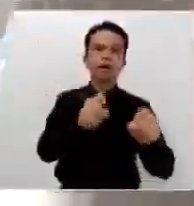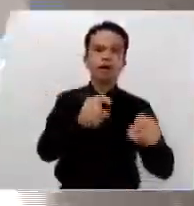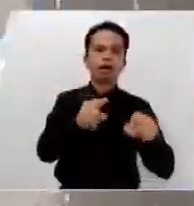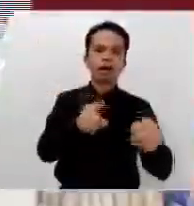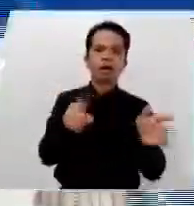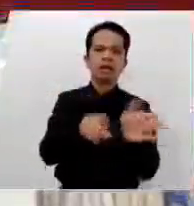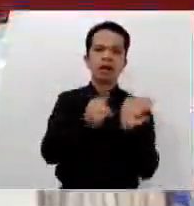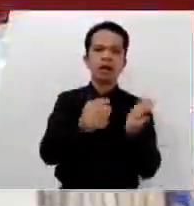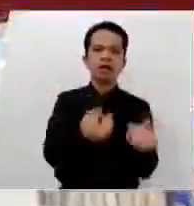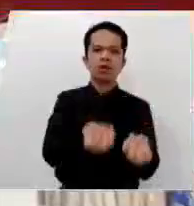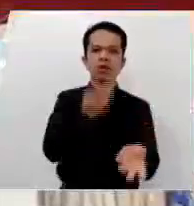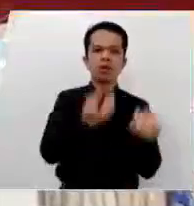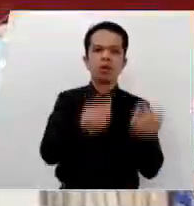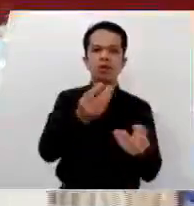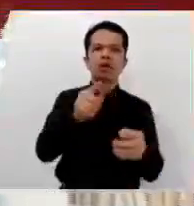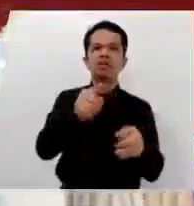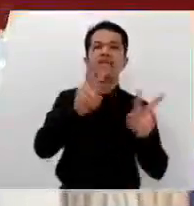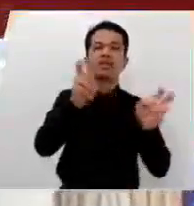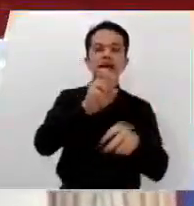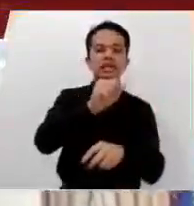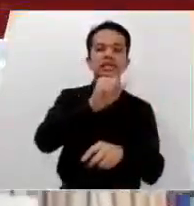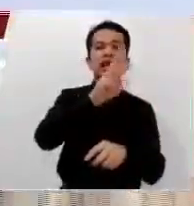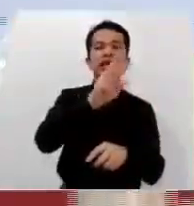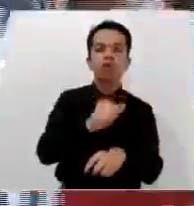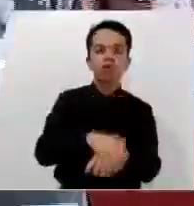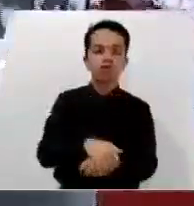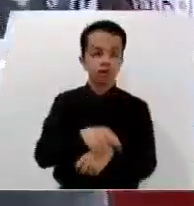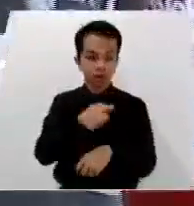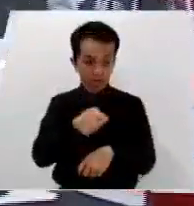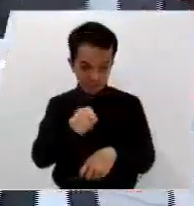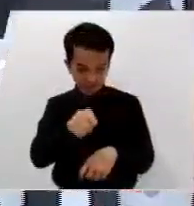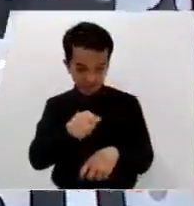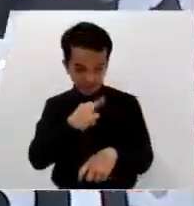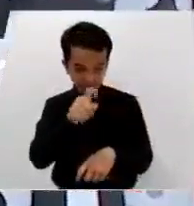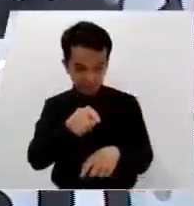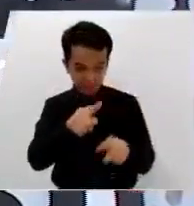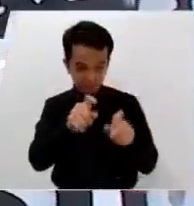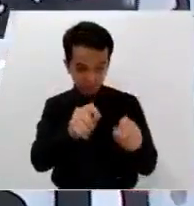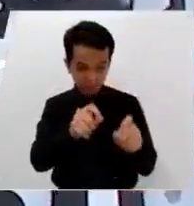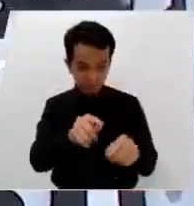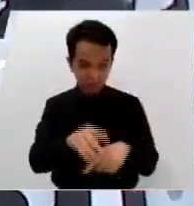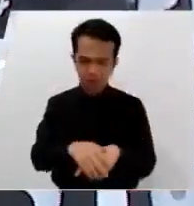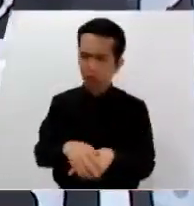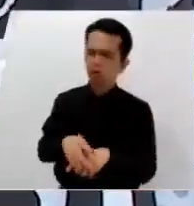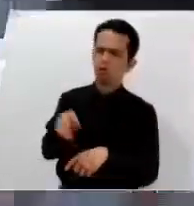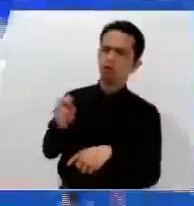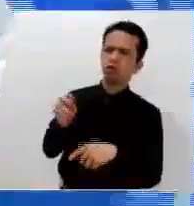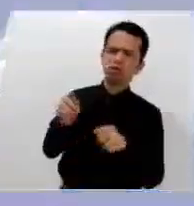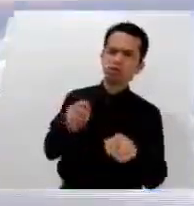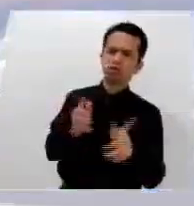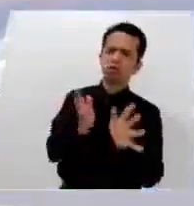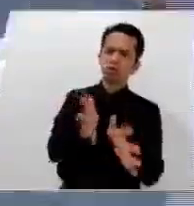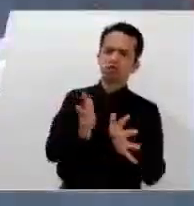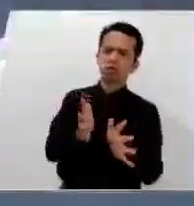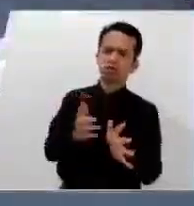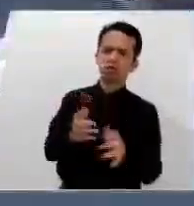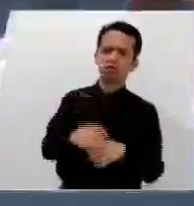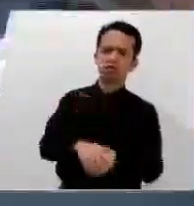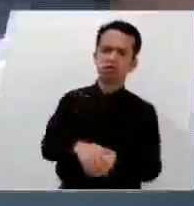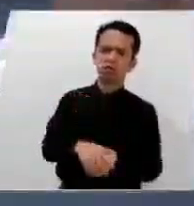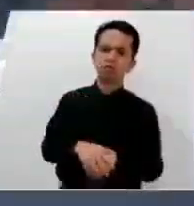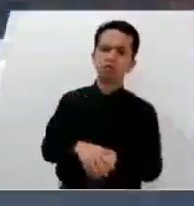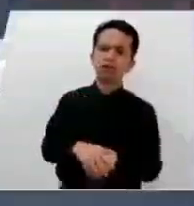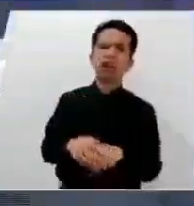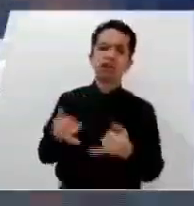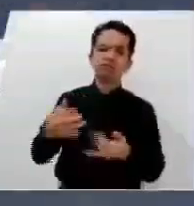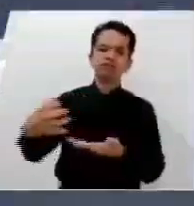gaya ng sawa. Hindi po niyo alam na bawal yung paninda niyo? Hindi po. Kaya nga po nandyan lang. Hindi naman po namin tinago. Ginumpis ka rin ang mga